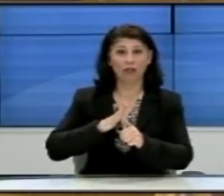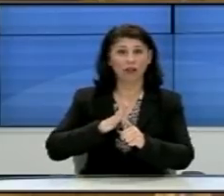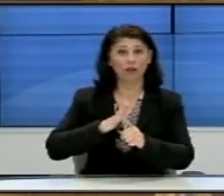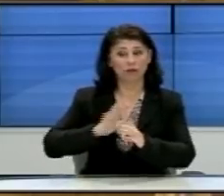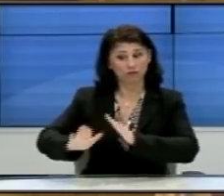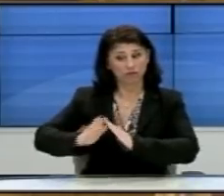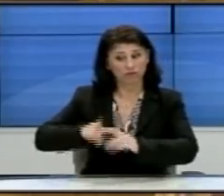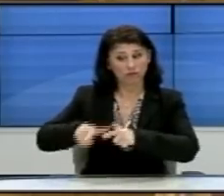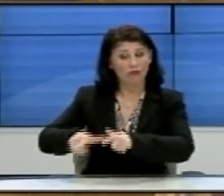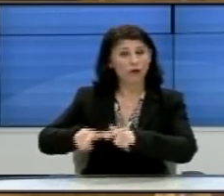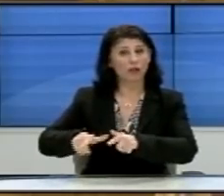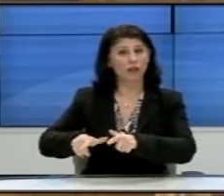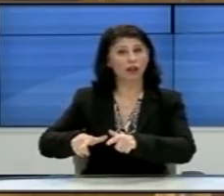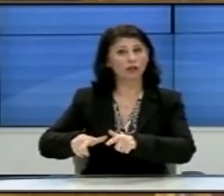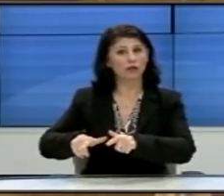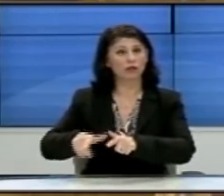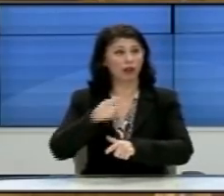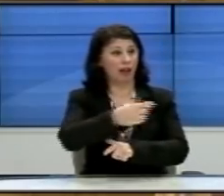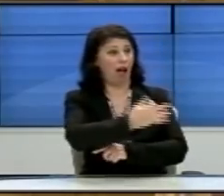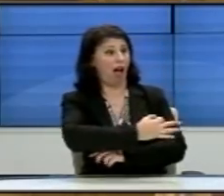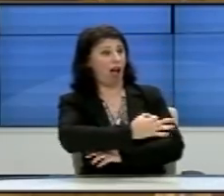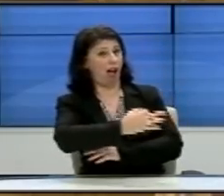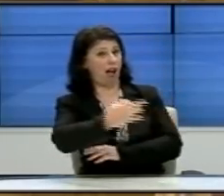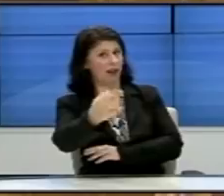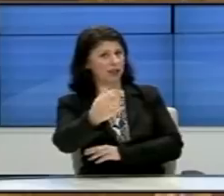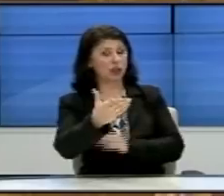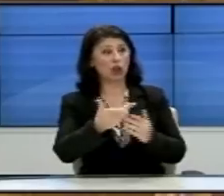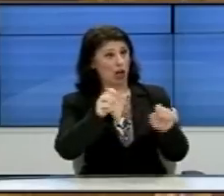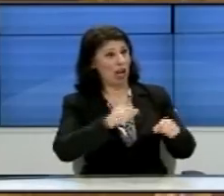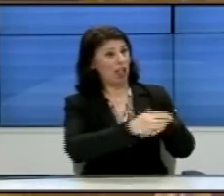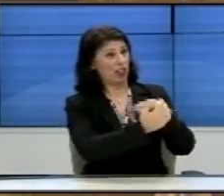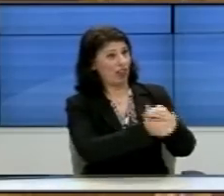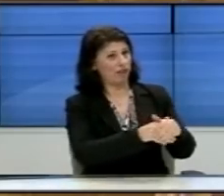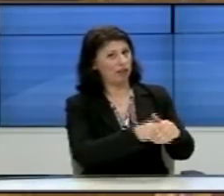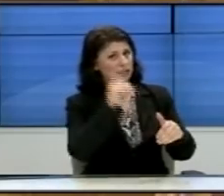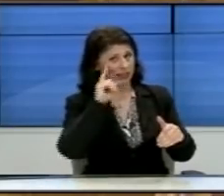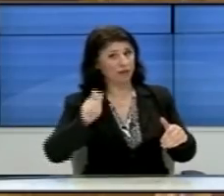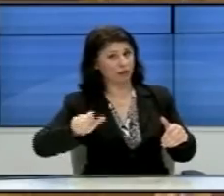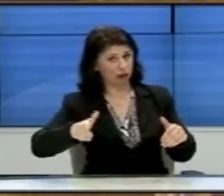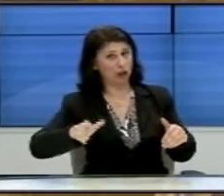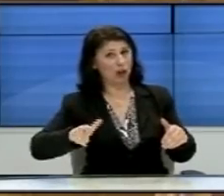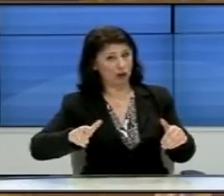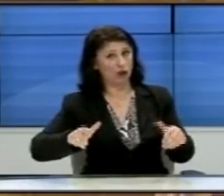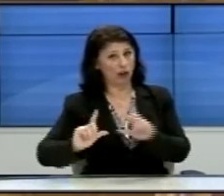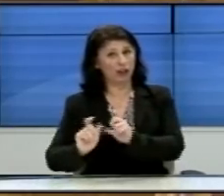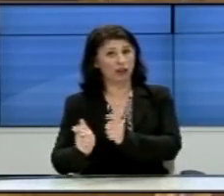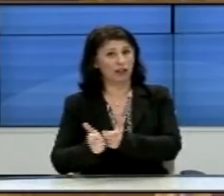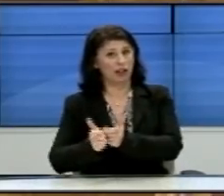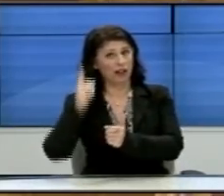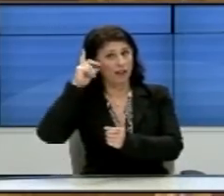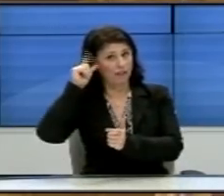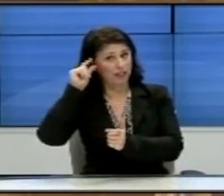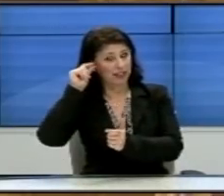Εσείς που είσαστε δήθεν της αριστείας, μήπως ξέρετε φοιτητές φτωχών λαϊκών